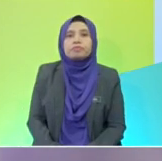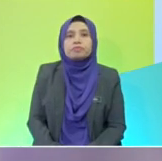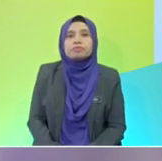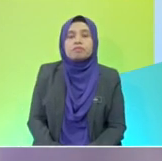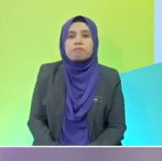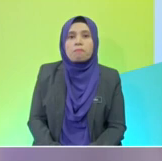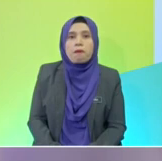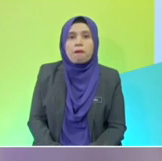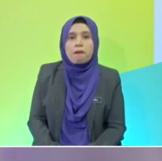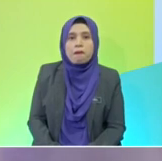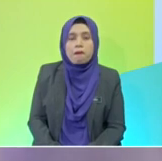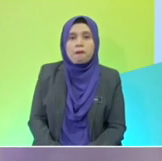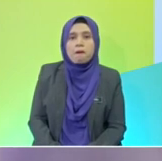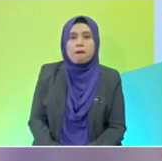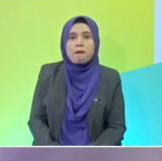terus